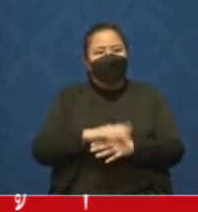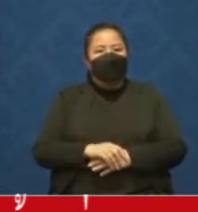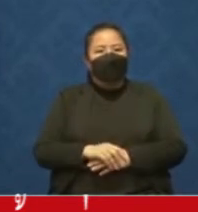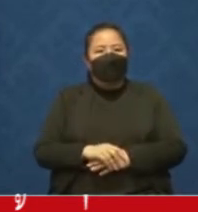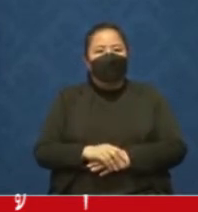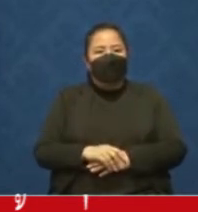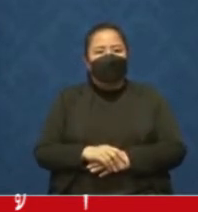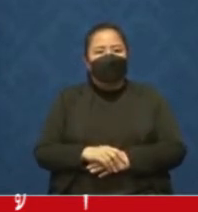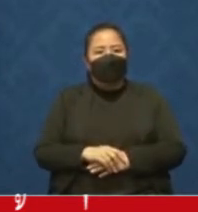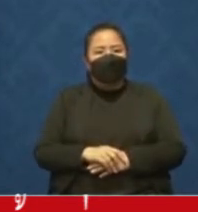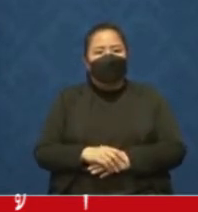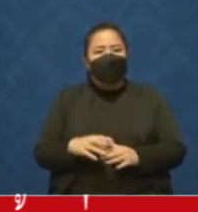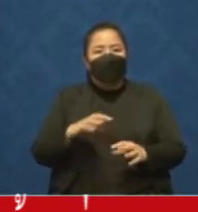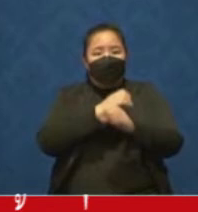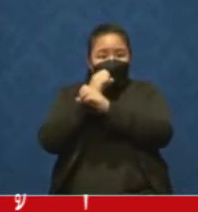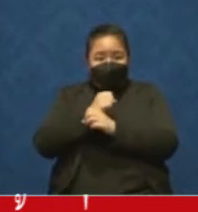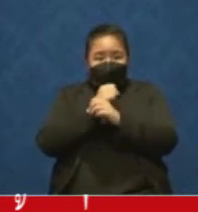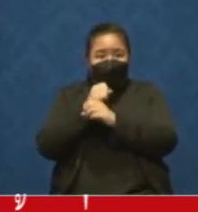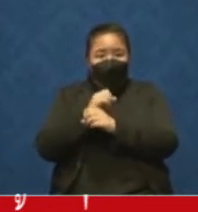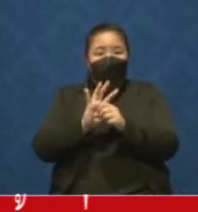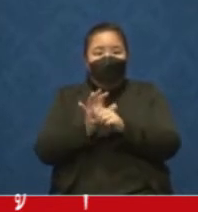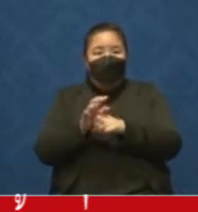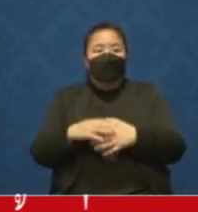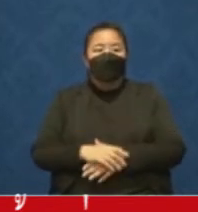พิราเวียในการปองกัโวิดต่ไป